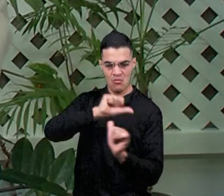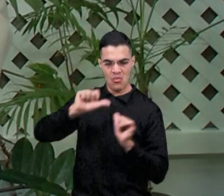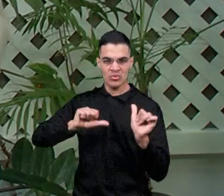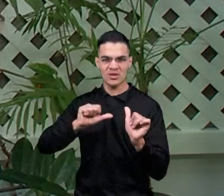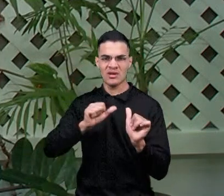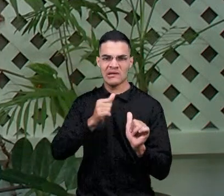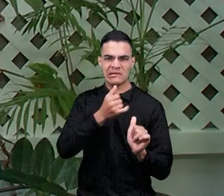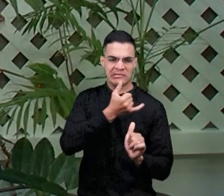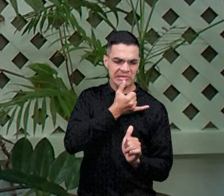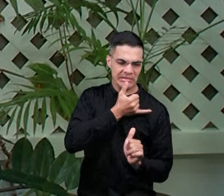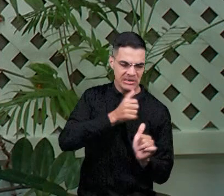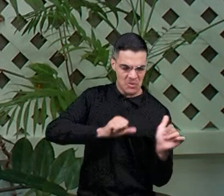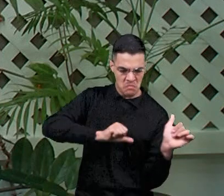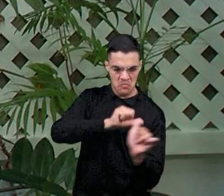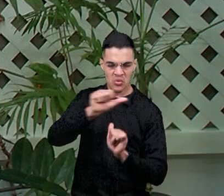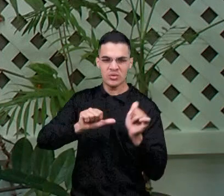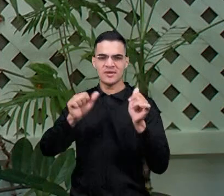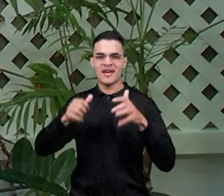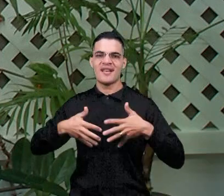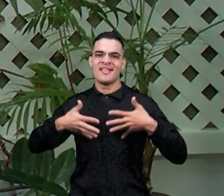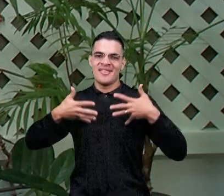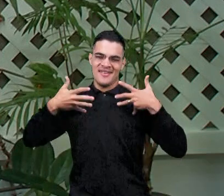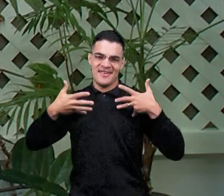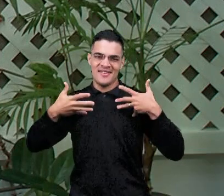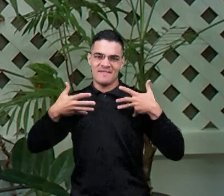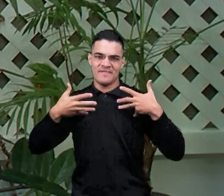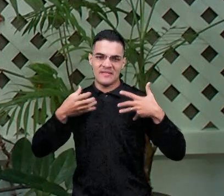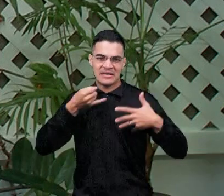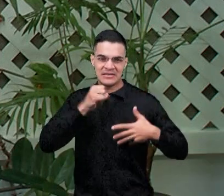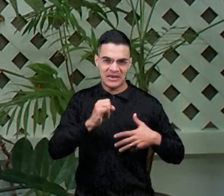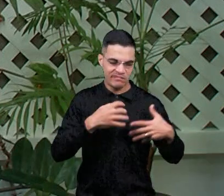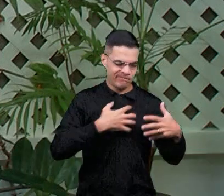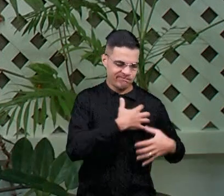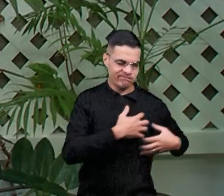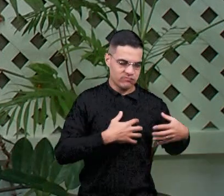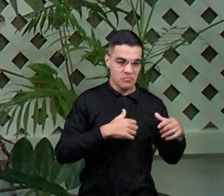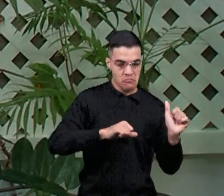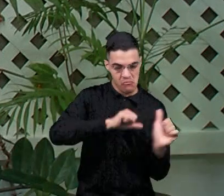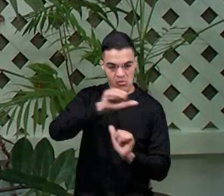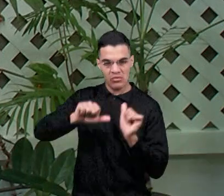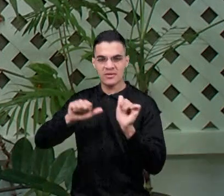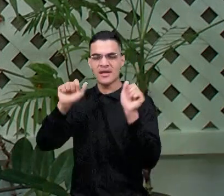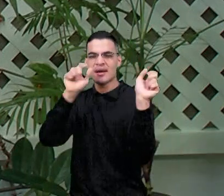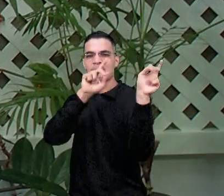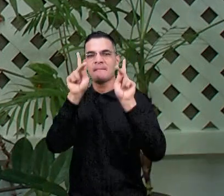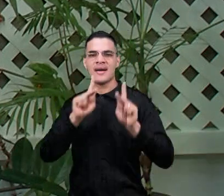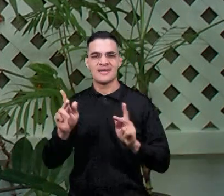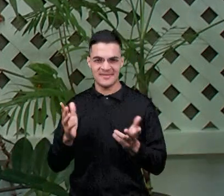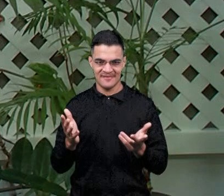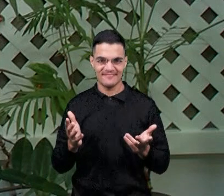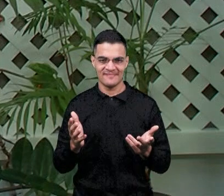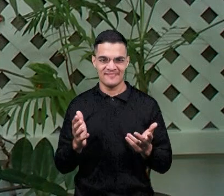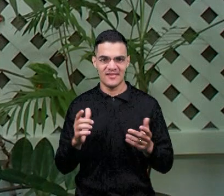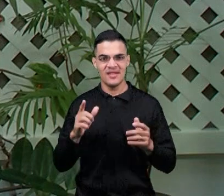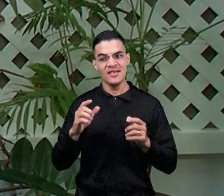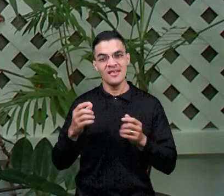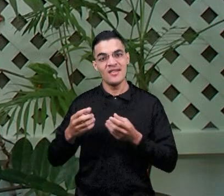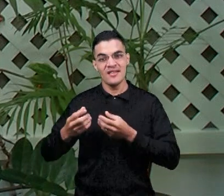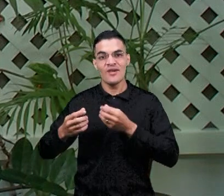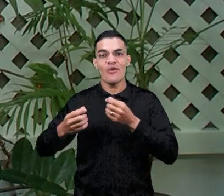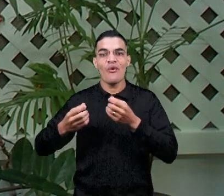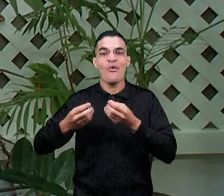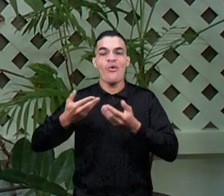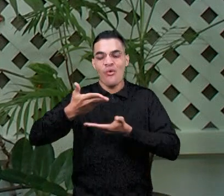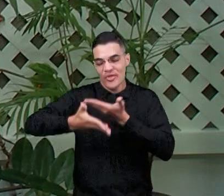enlève l'infélicité et met la paix. Il donne à l'homme la certitude et l'assurance du chemin